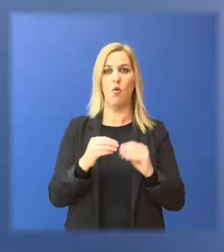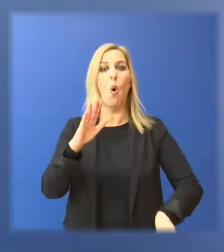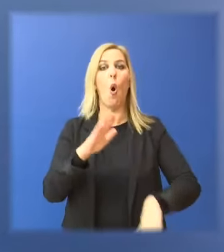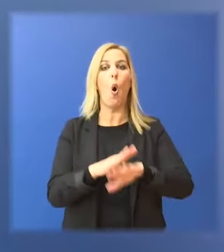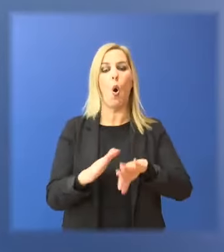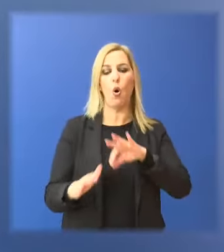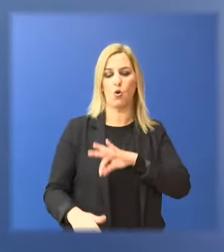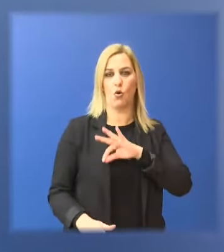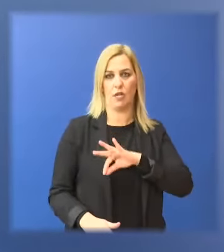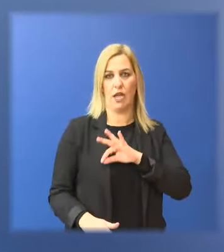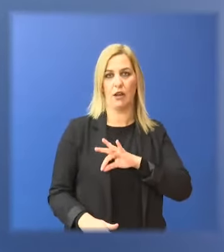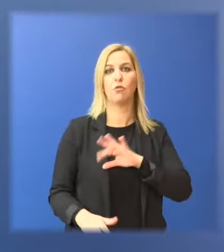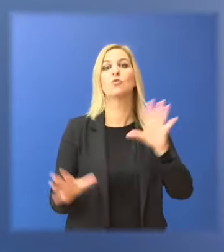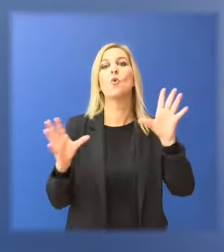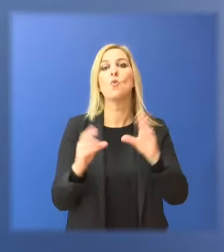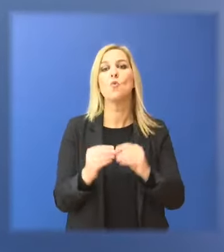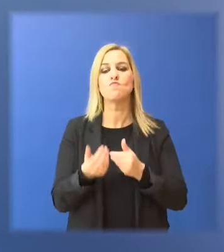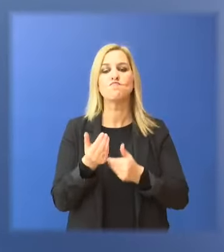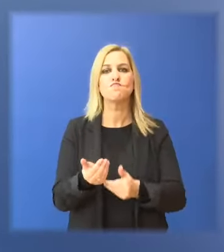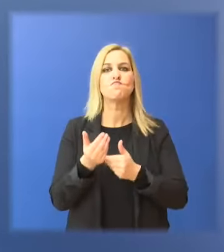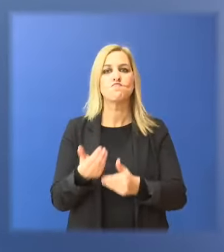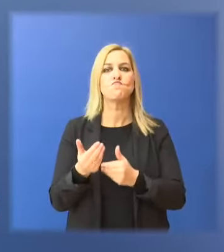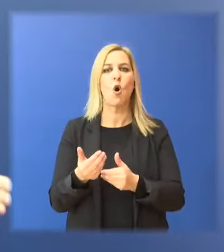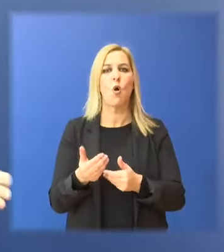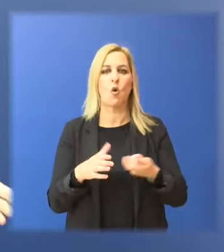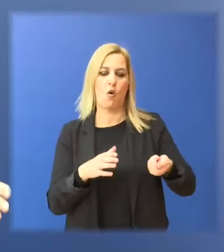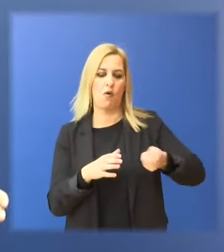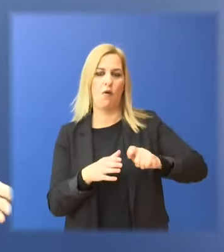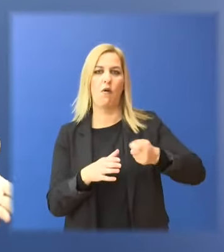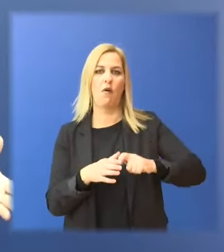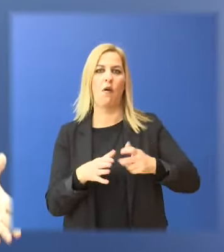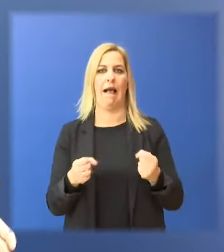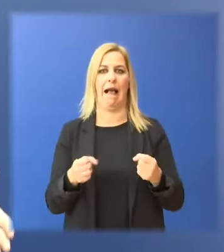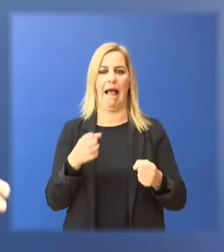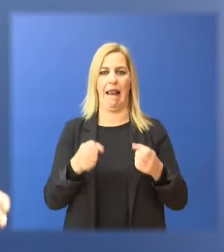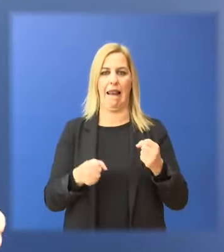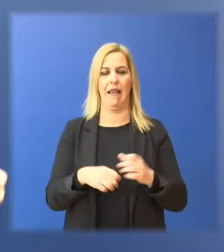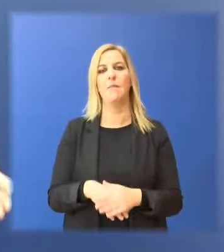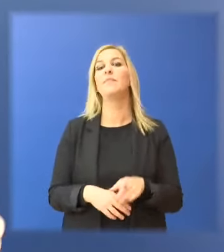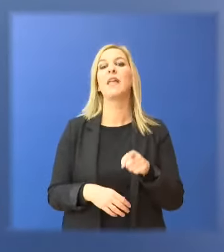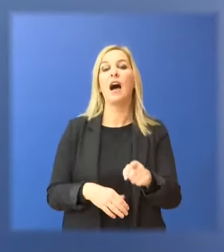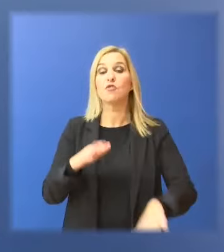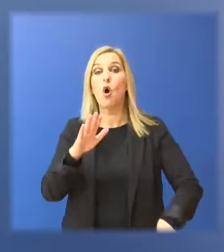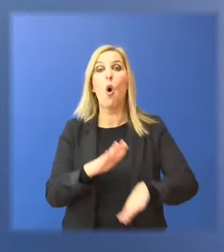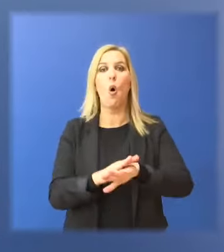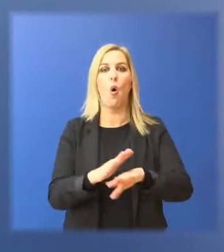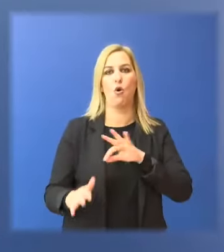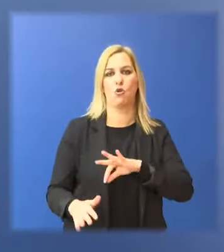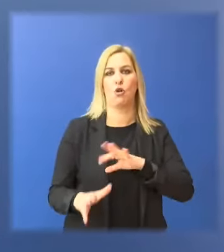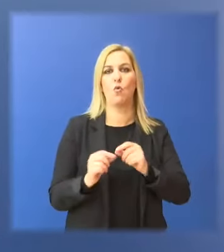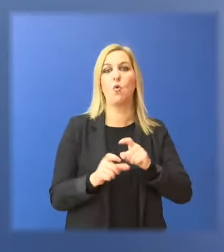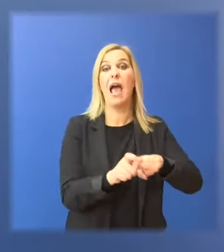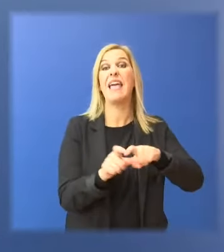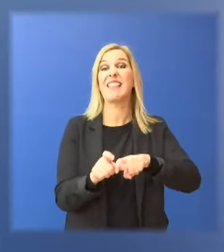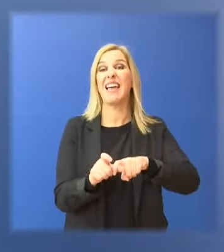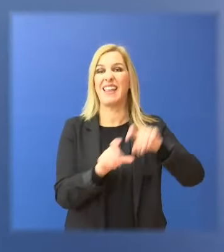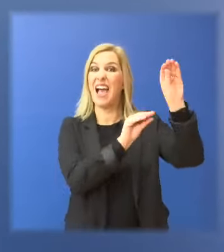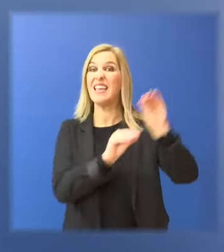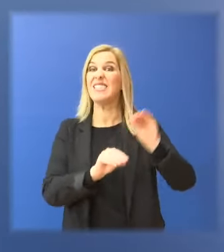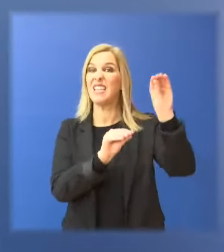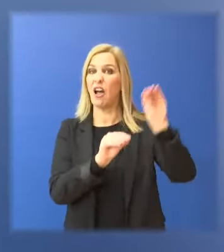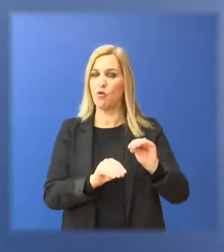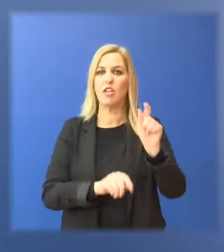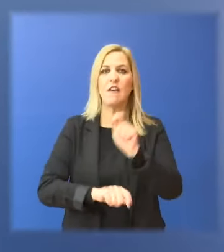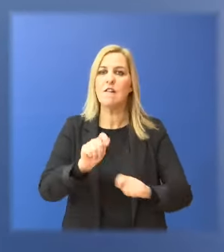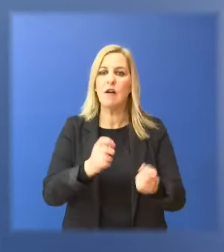μεικτό περιθώριο κέρδους για το βρεφικό γάλα. Για το βρεφικό γάλα ορίζεται πλαφόν στο μεικτό περιθώριο κέρδους των εταιριών που εισάγουν, παράγουν